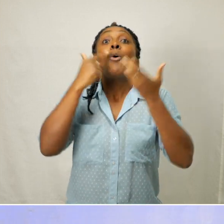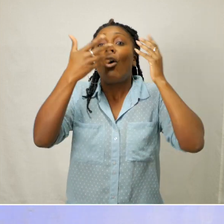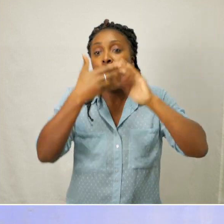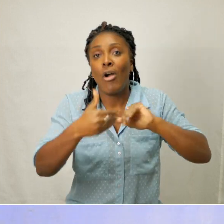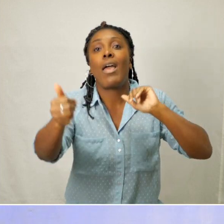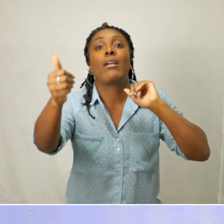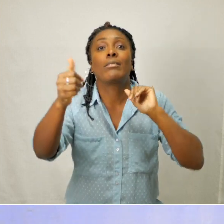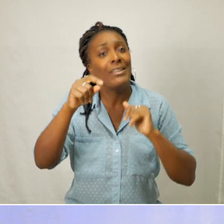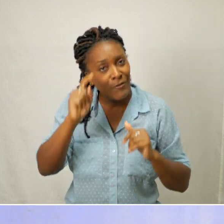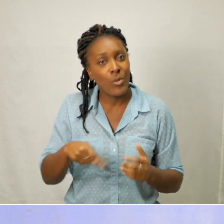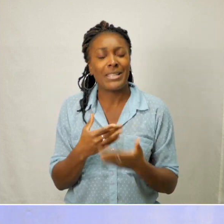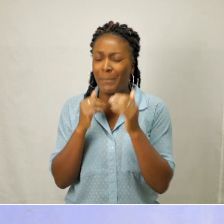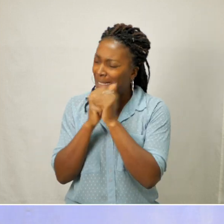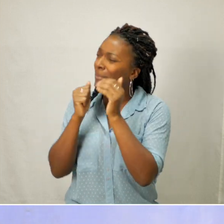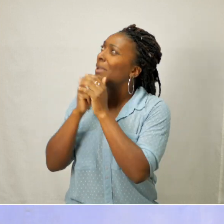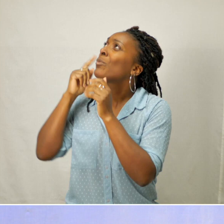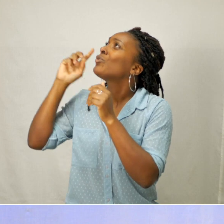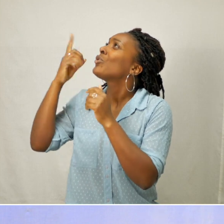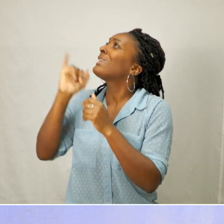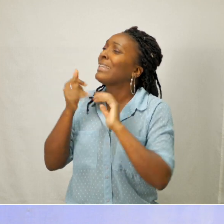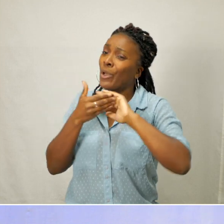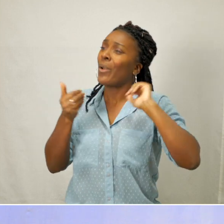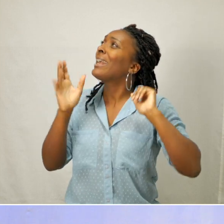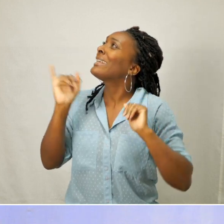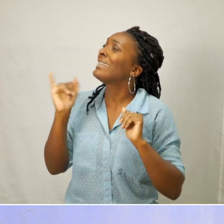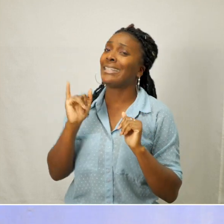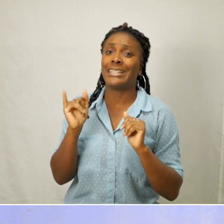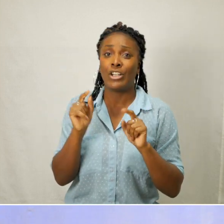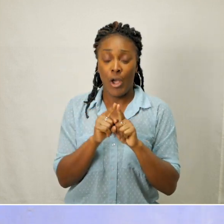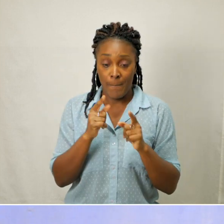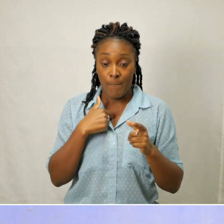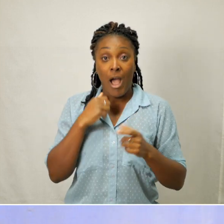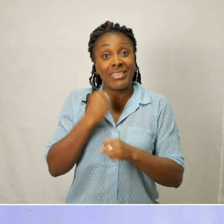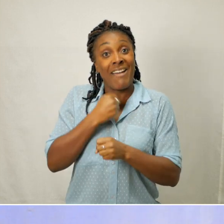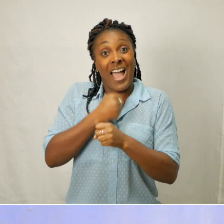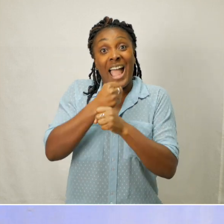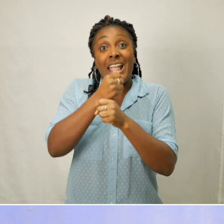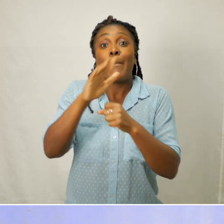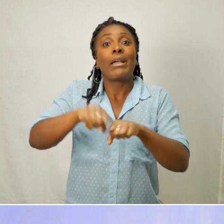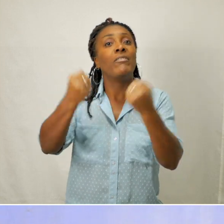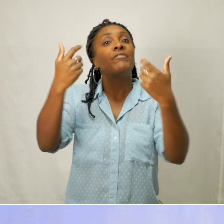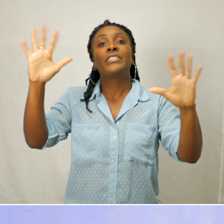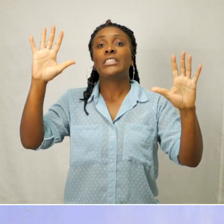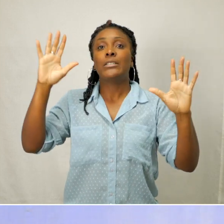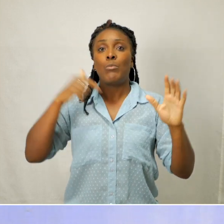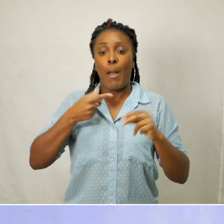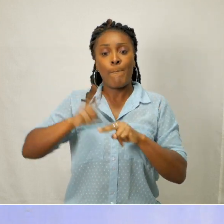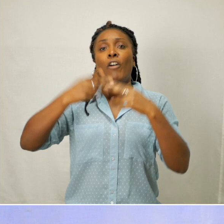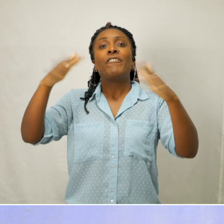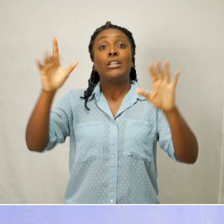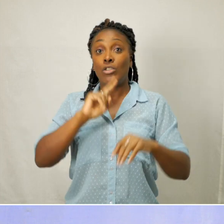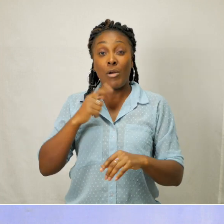quelqu'un qui prenne le relais derrière nous, prier pour cela, voir que nous sommes dans une œuvre continuelle avec Dieu, qu'il n'y a pas de fracture, il n'y a pas